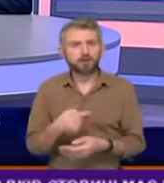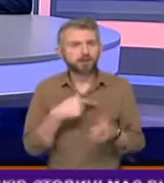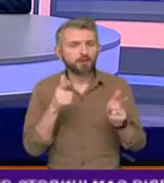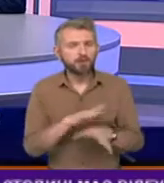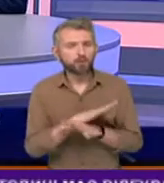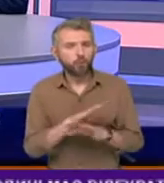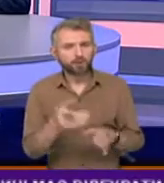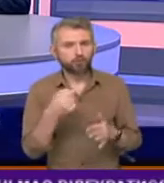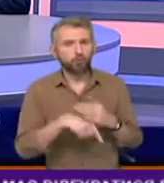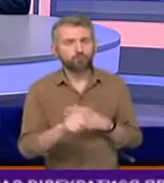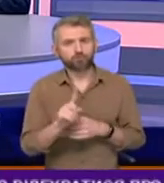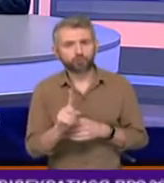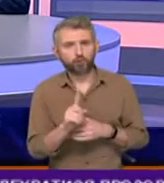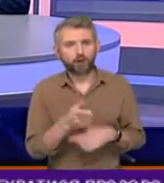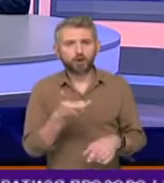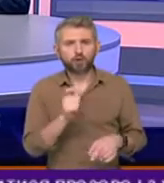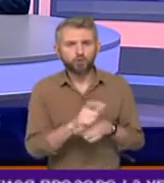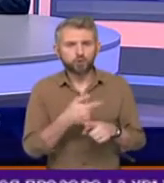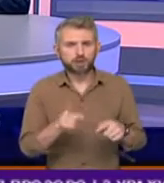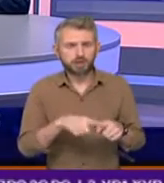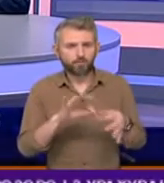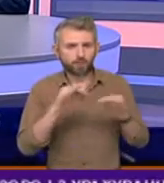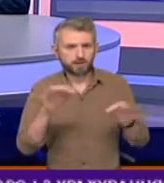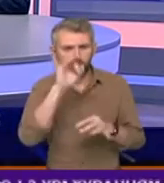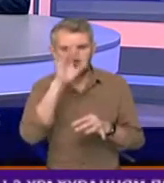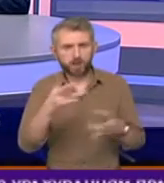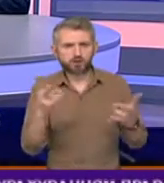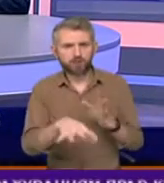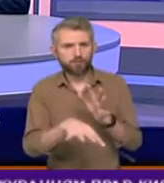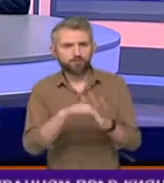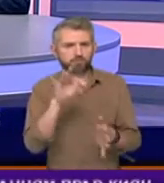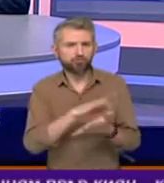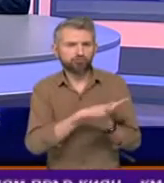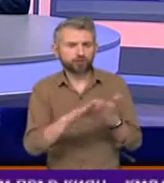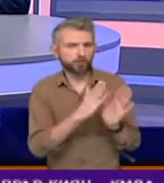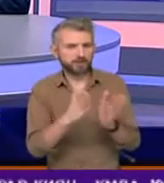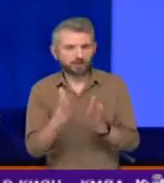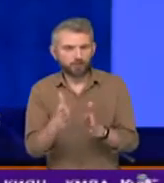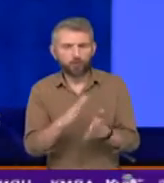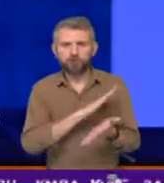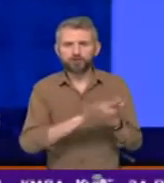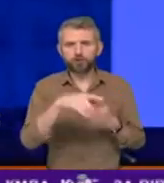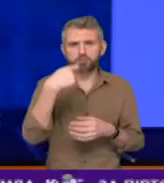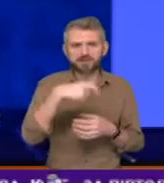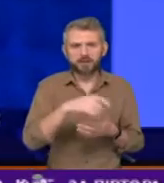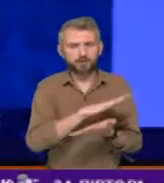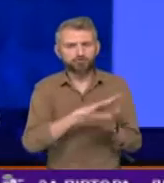тому що дуже це така фраза є популярна, що треба вибрати якусь чисту систему, або чисто президентська, або